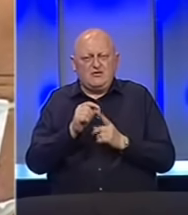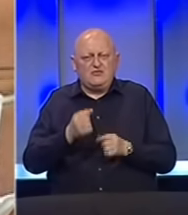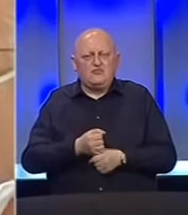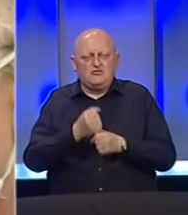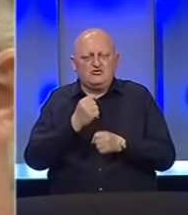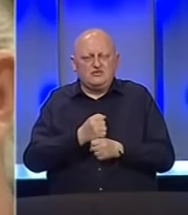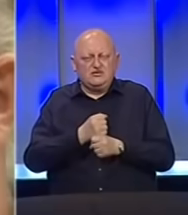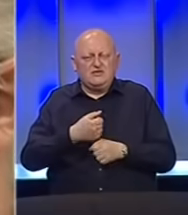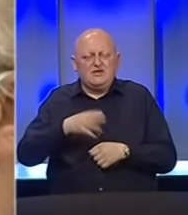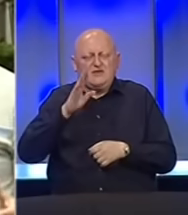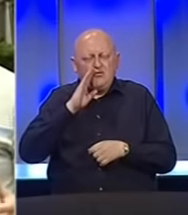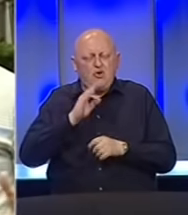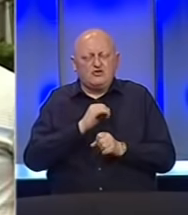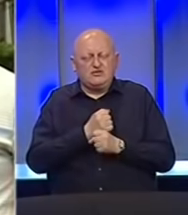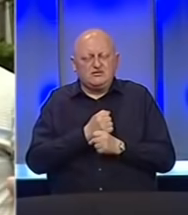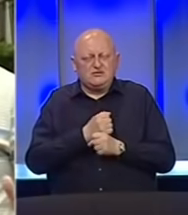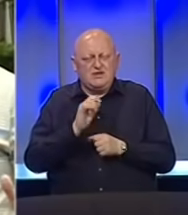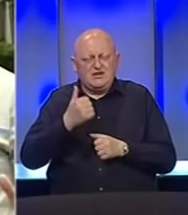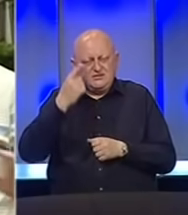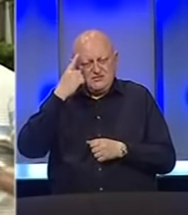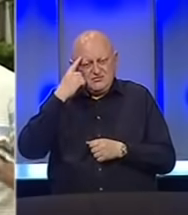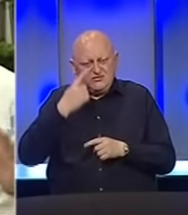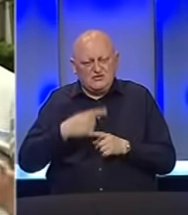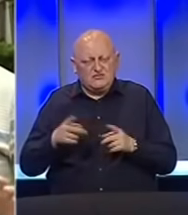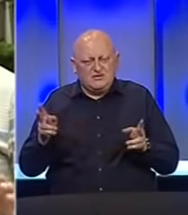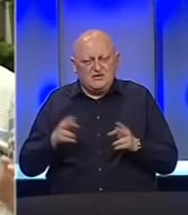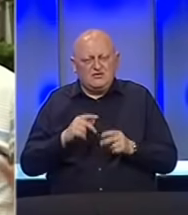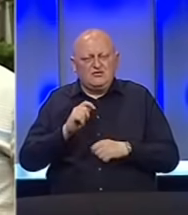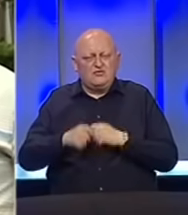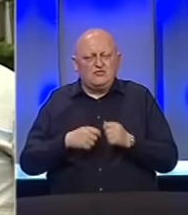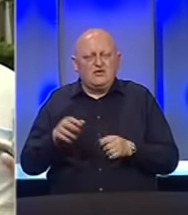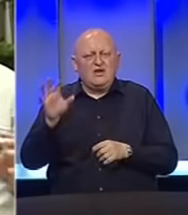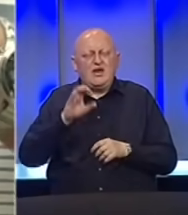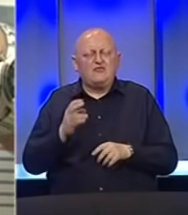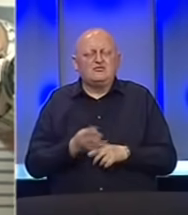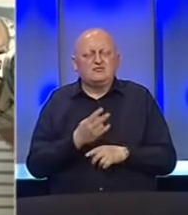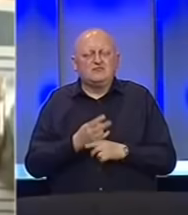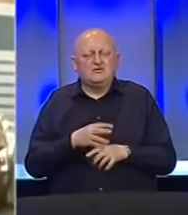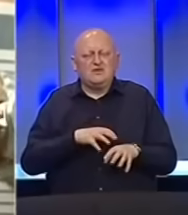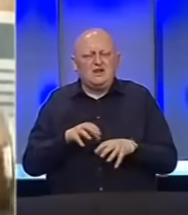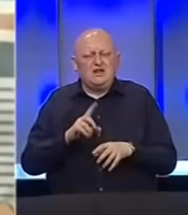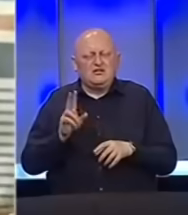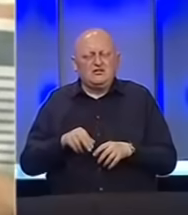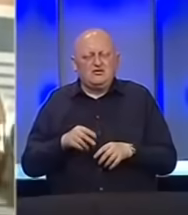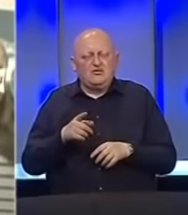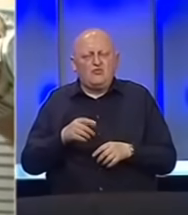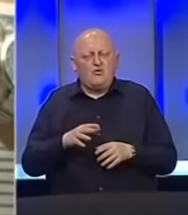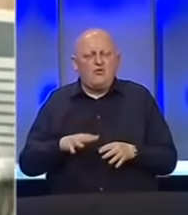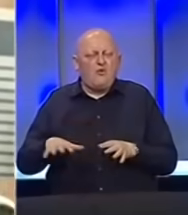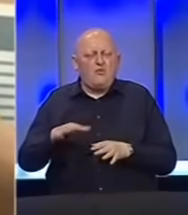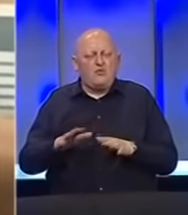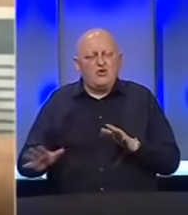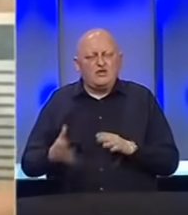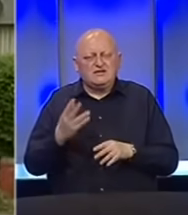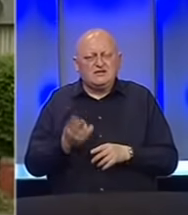rad izvan Bosne i Hercegovine, ali je mišljenja da zbog smanjenja poslova u evropskim zemljama radnici neće u onolikom obimu odlaziti